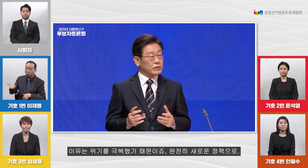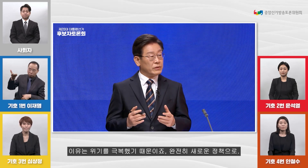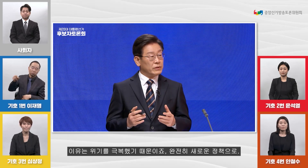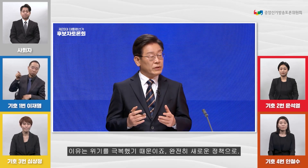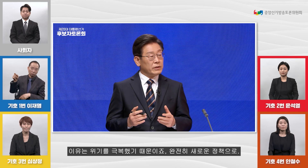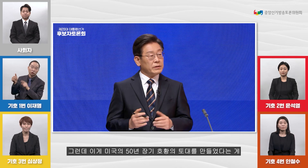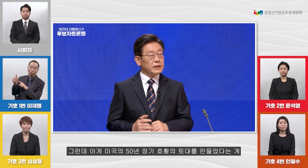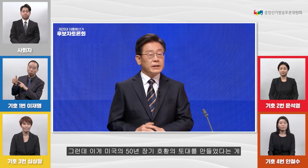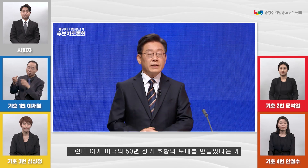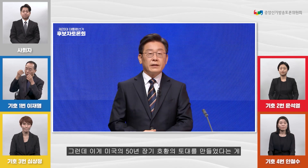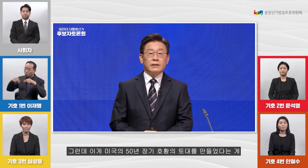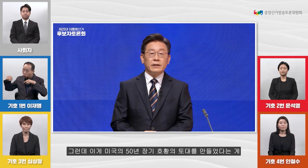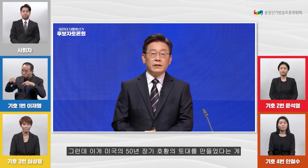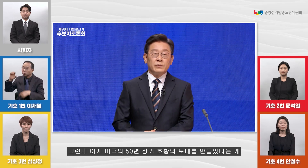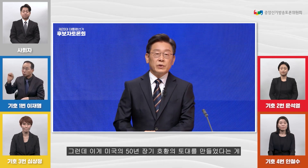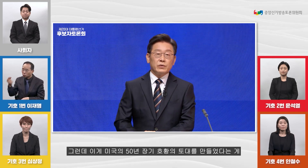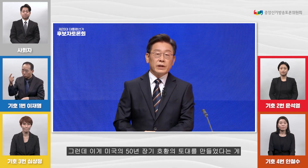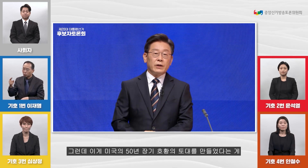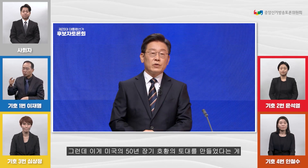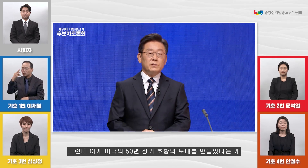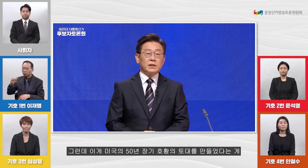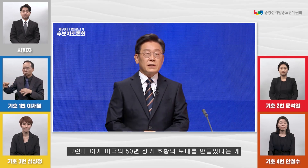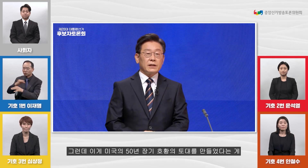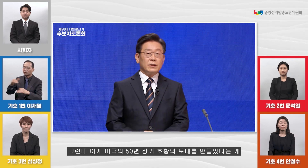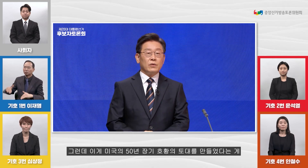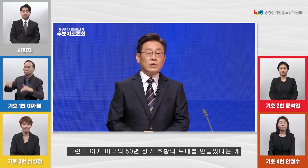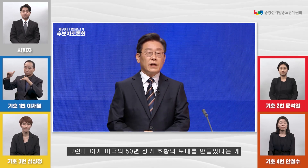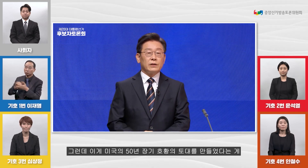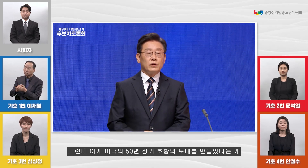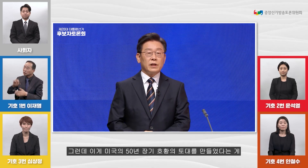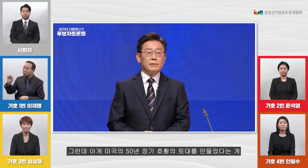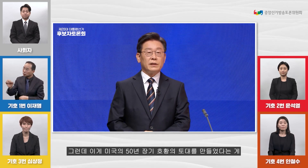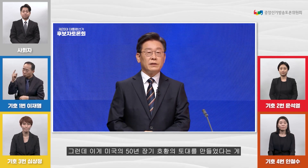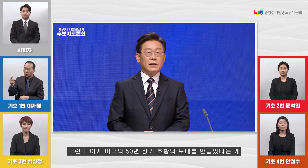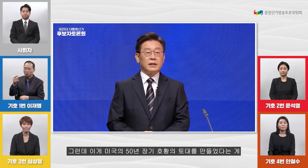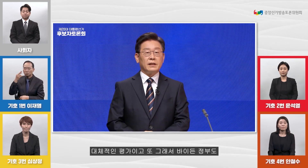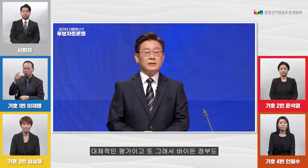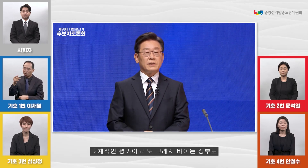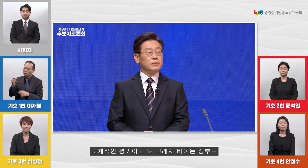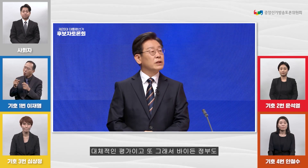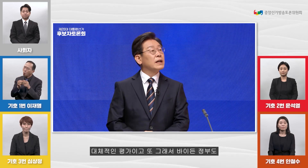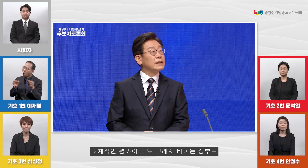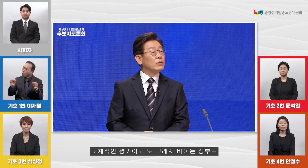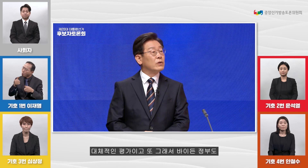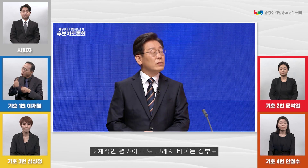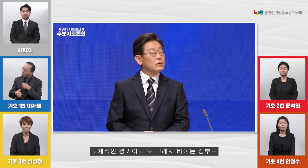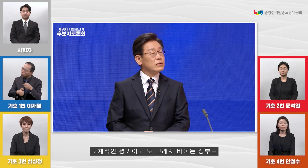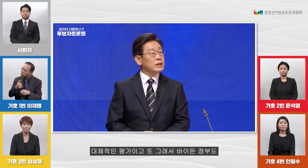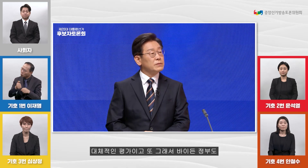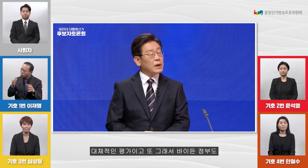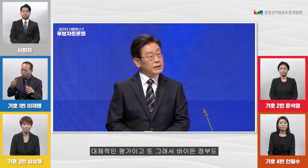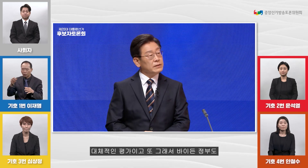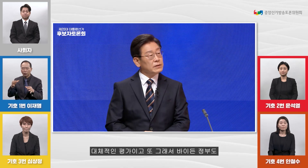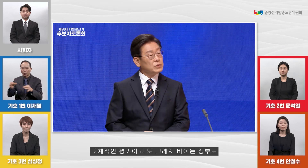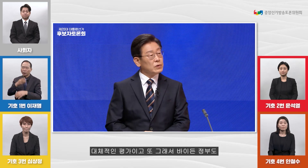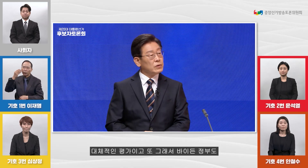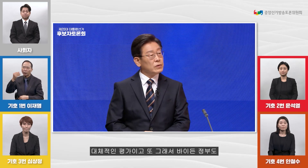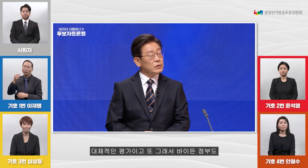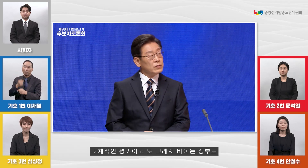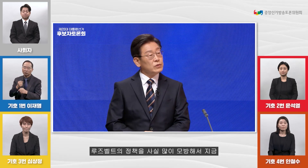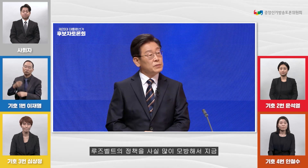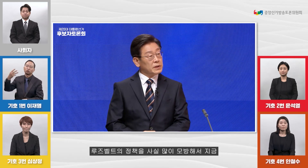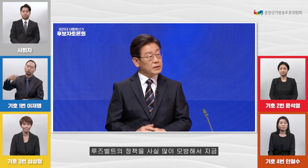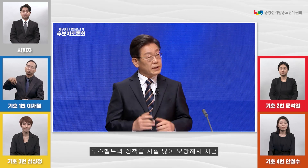정책으로. 그런데 이게 미국의 50년 장기 호황의 토대를 만들었다는 게 대체적인 평가이고 또 그래서 바이든